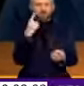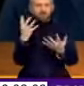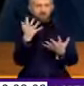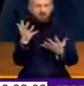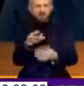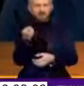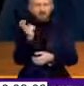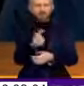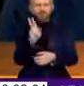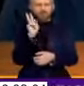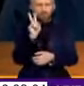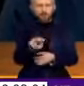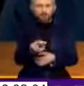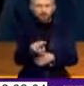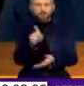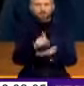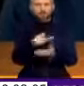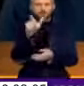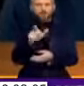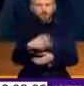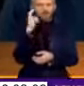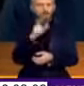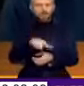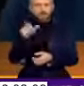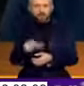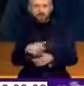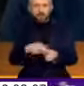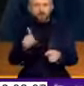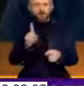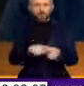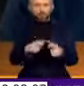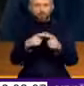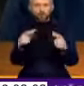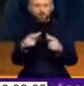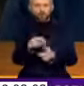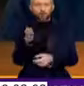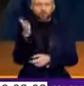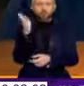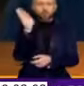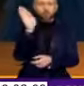представляєте, заходиш у тролейбус, пенсіонер і киянин, і цю карточку тягне,